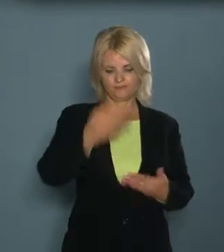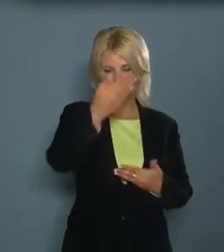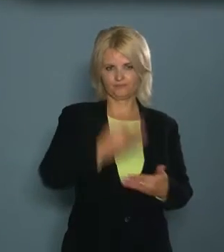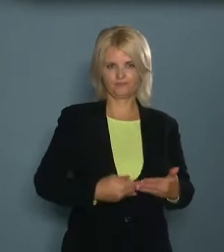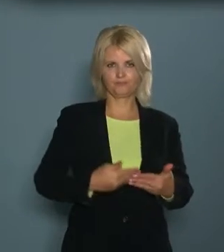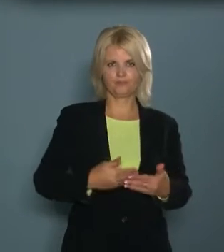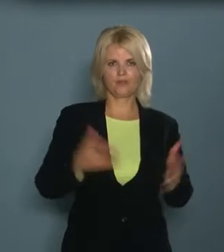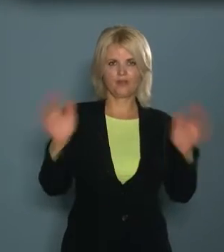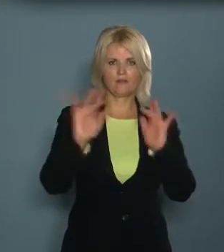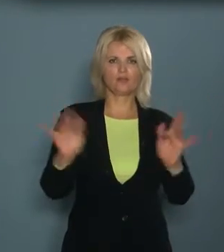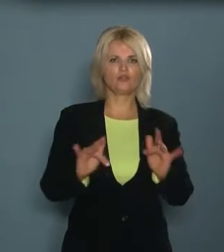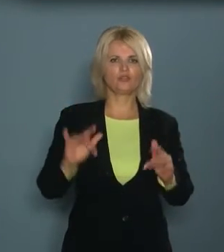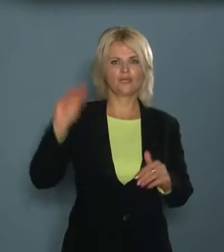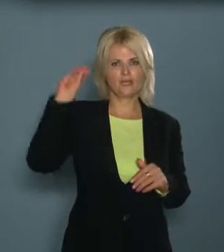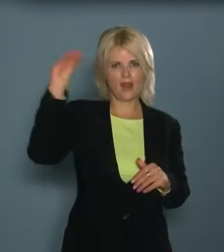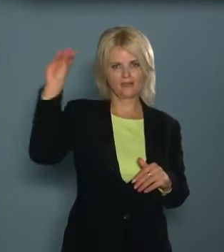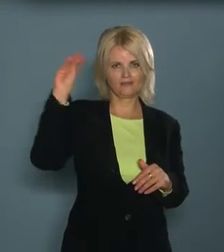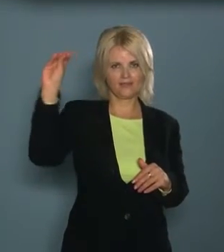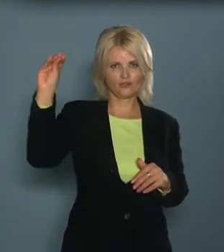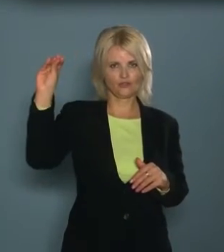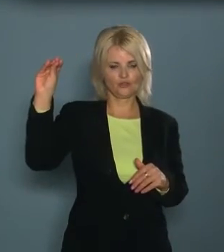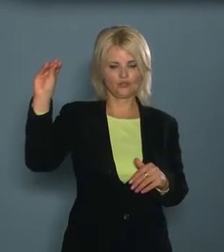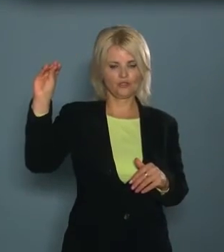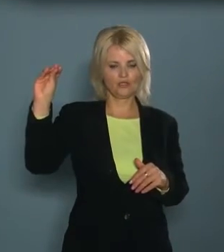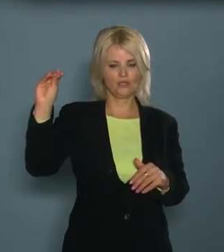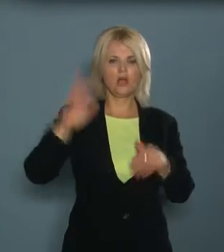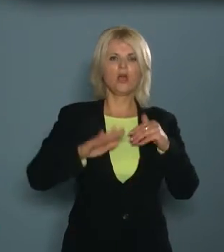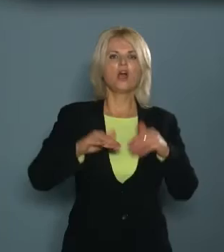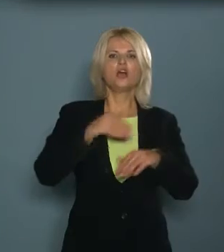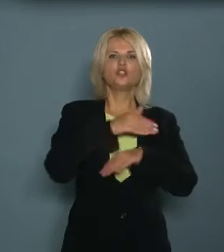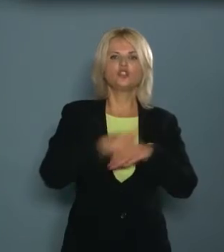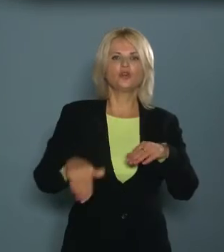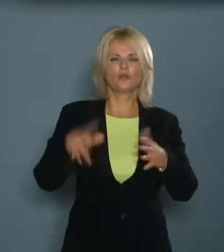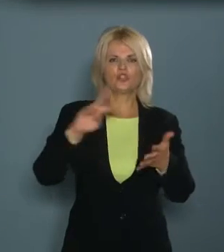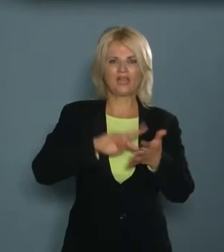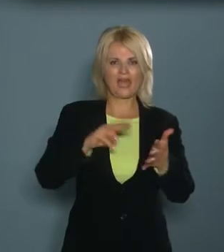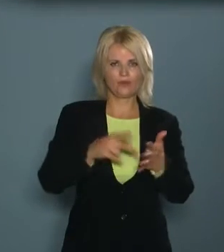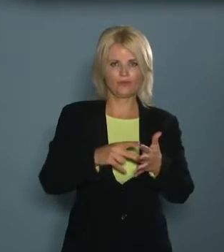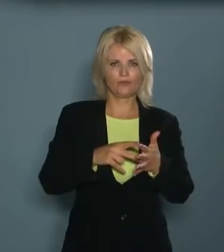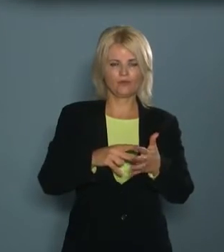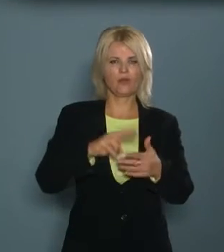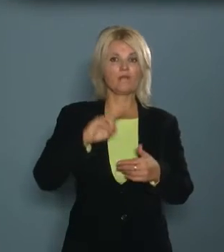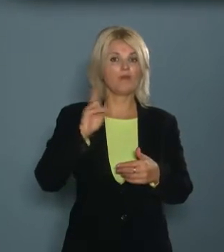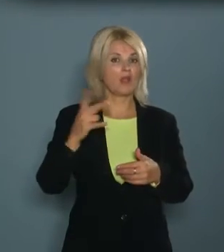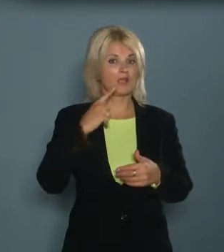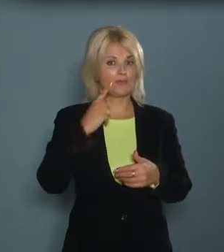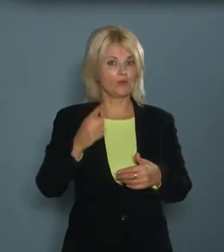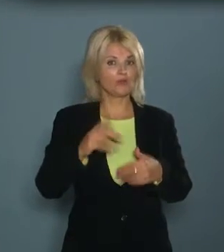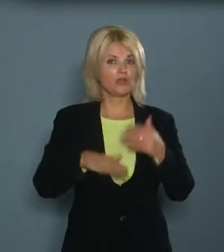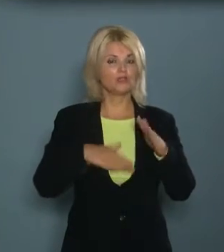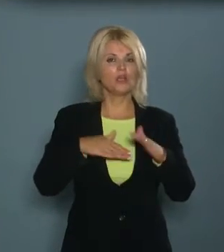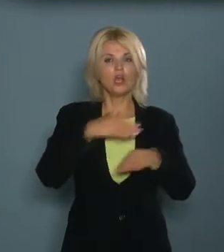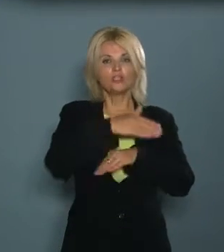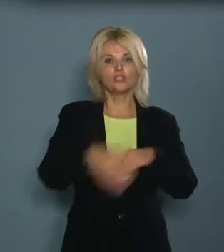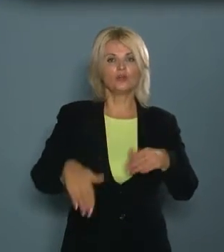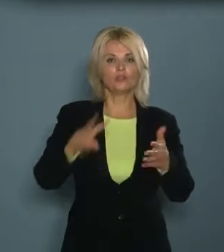legfrissebb jelentés a nem létező soros tervről. Ugye vannak, akik azt mondják, hogy ez a soros terv,